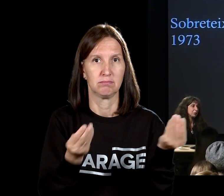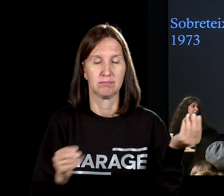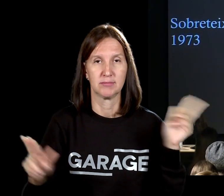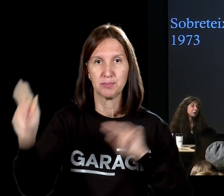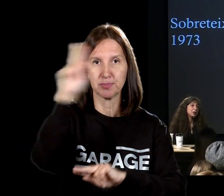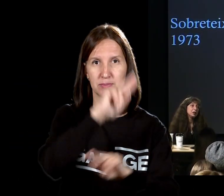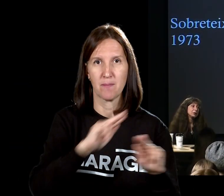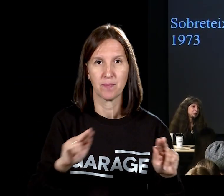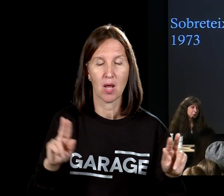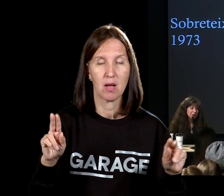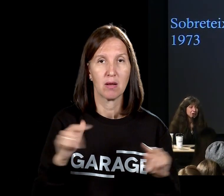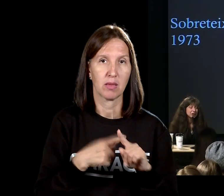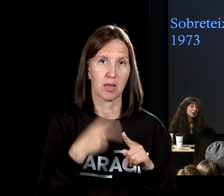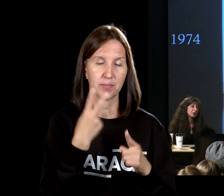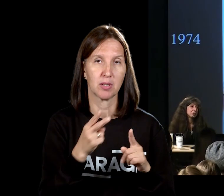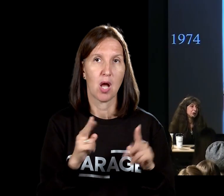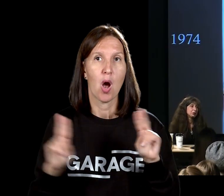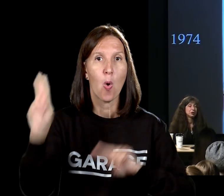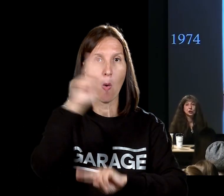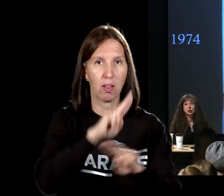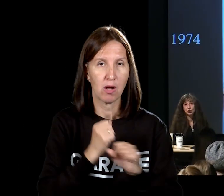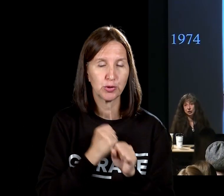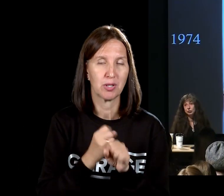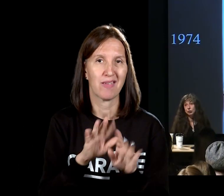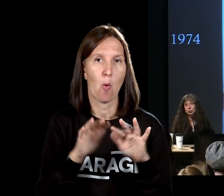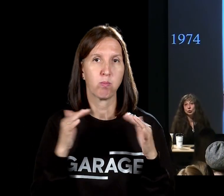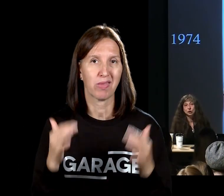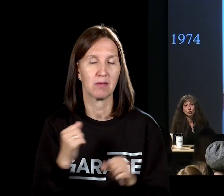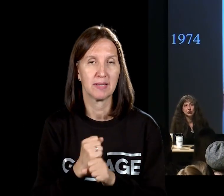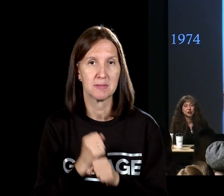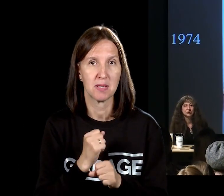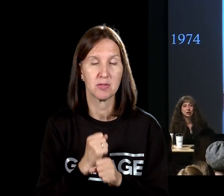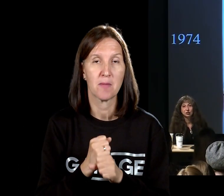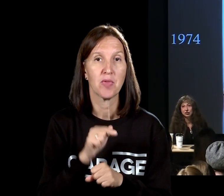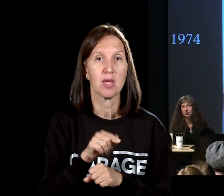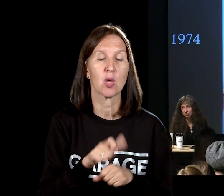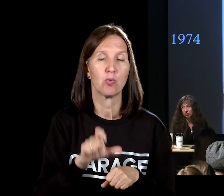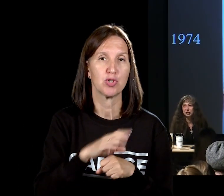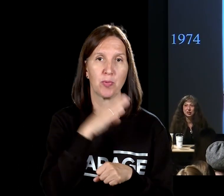коллажам и объектам, и через эти коллажи и объекты возвращается, как ни странно, довольно много занимается с